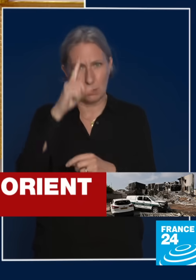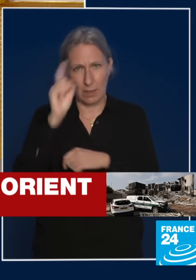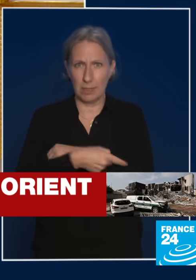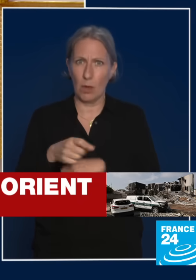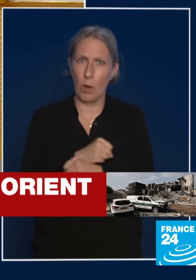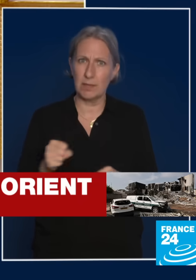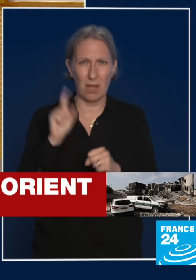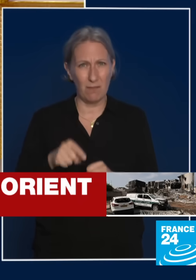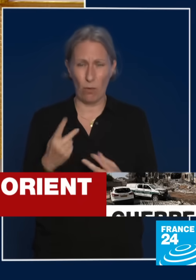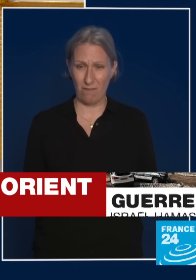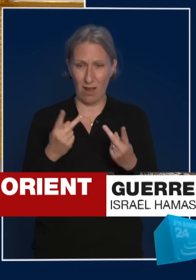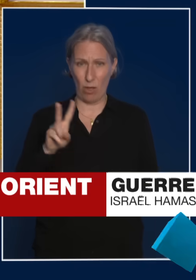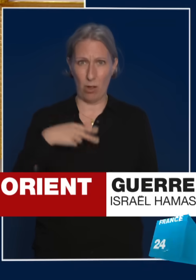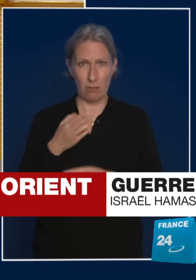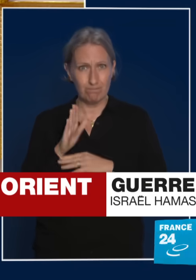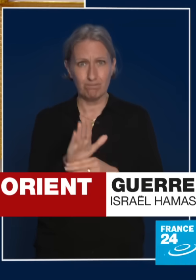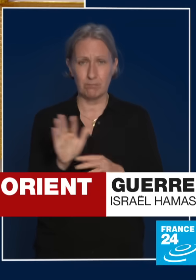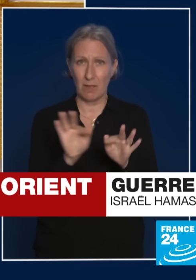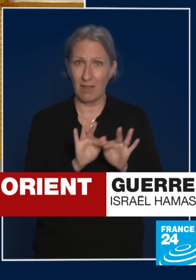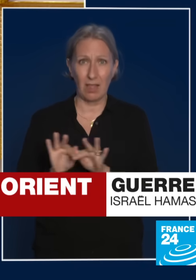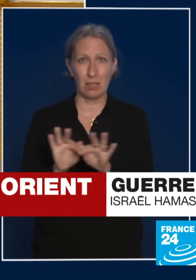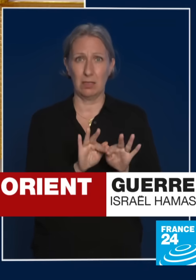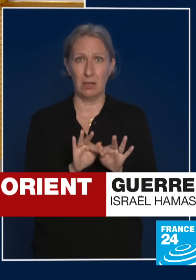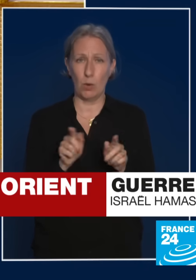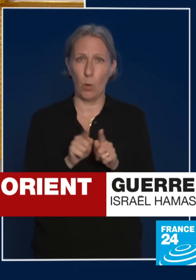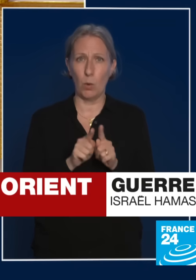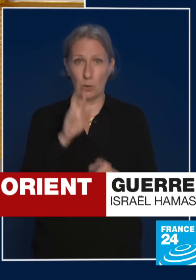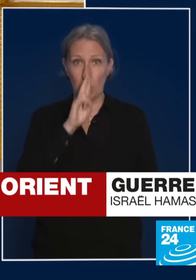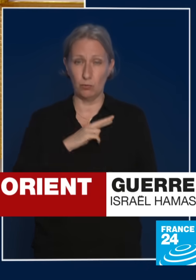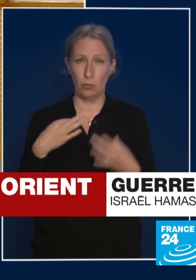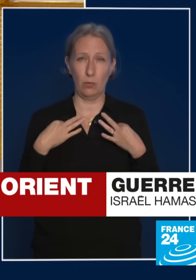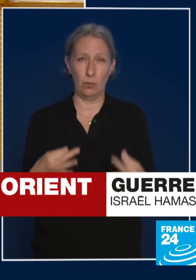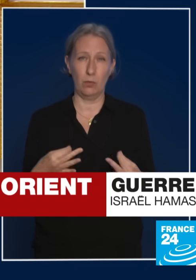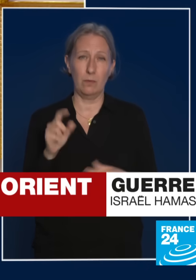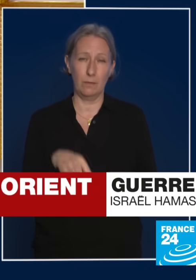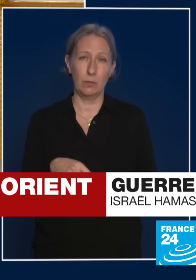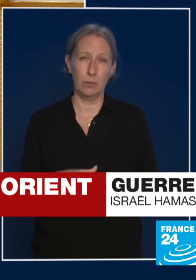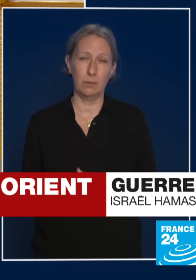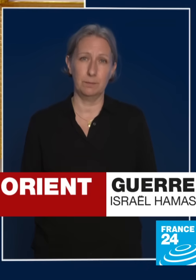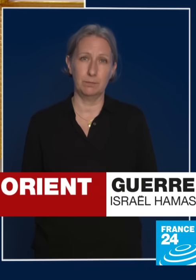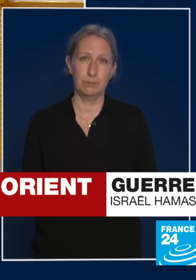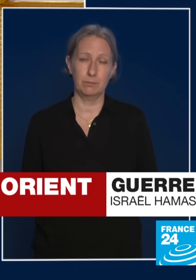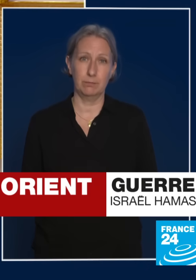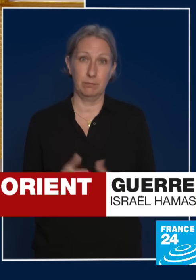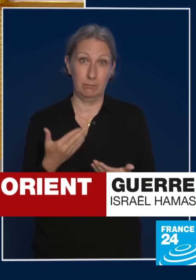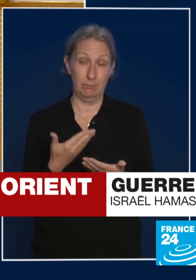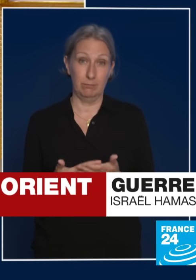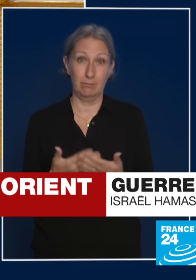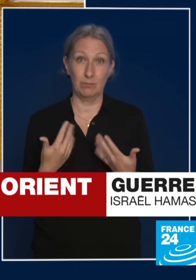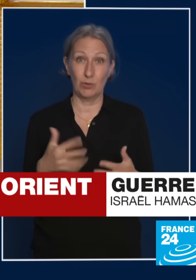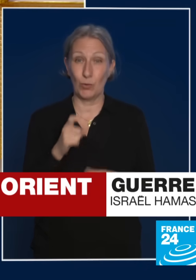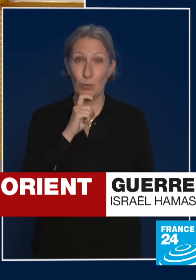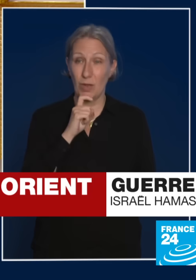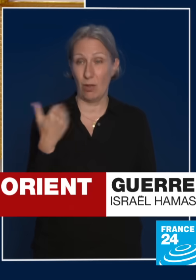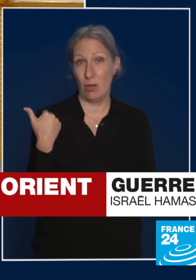nos valeur de fraternité et de laïcité c'est le sens même de la rencontre que j'ai initié tout à